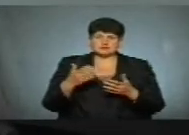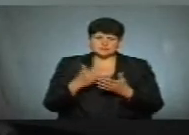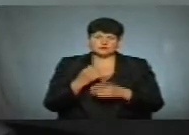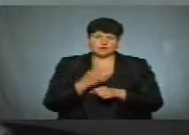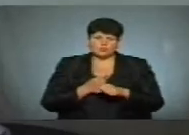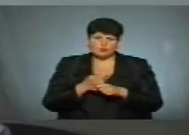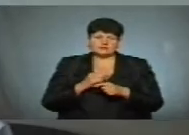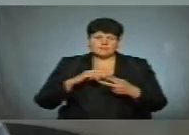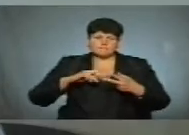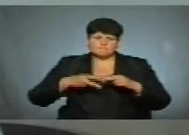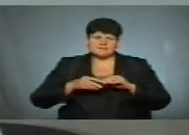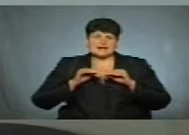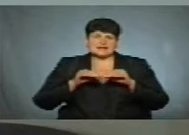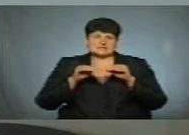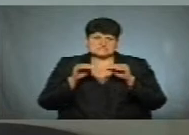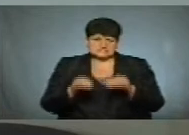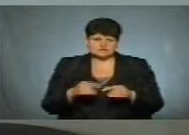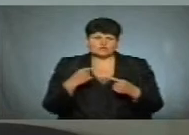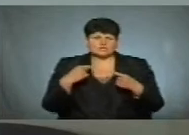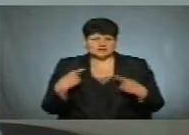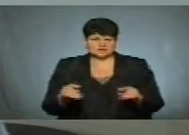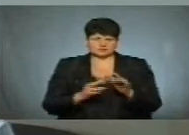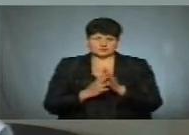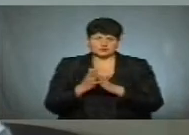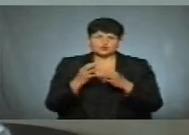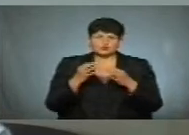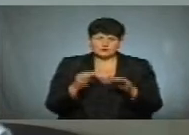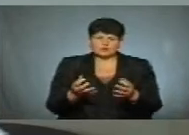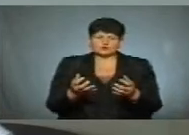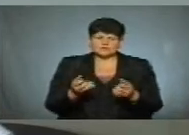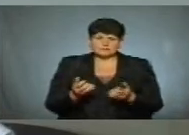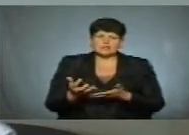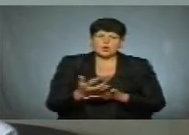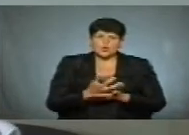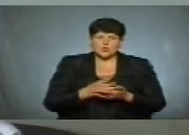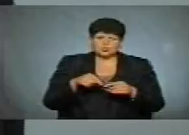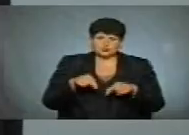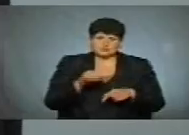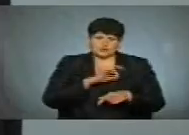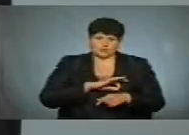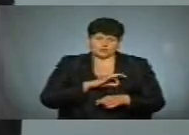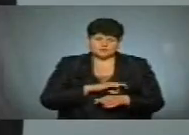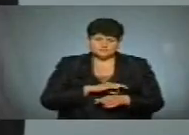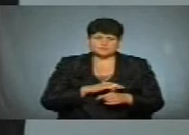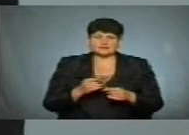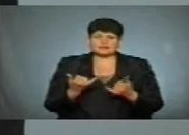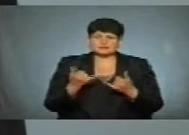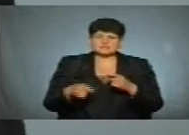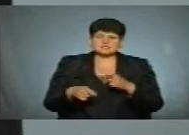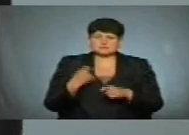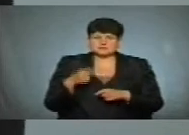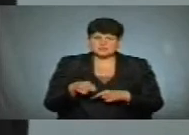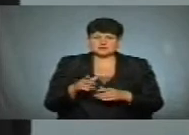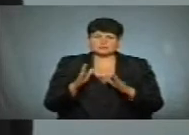щодо пересіву тих площ іншими культурами, які дозволяють отримати урожай і отримати доходи. Завдані збитки, будемо